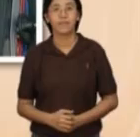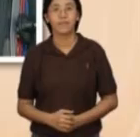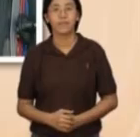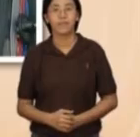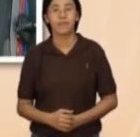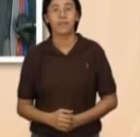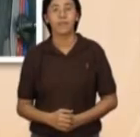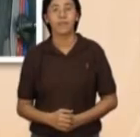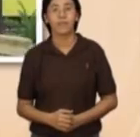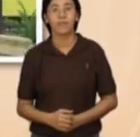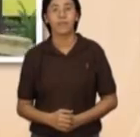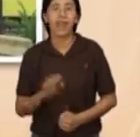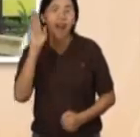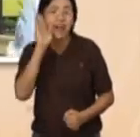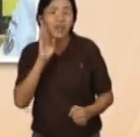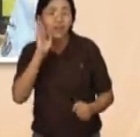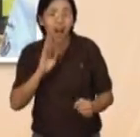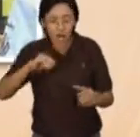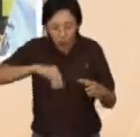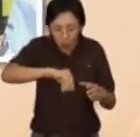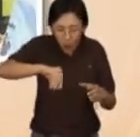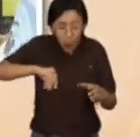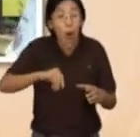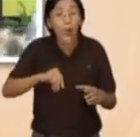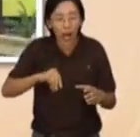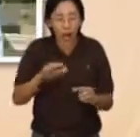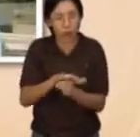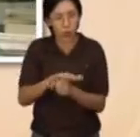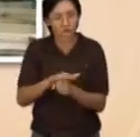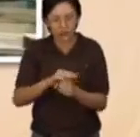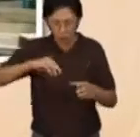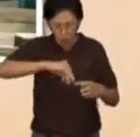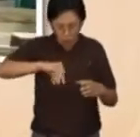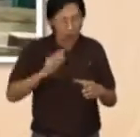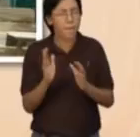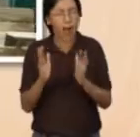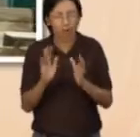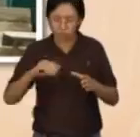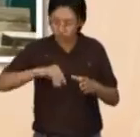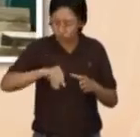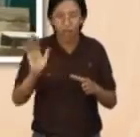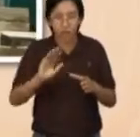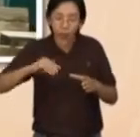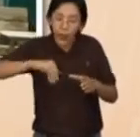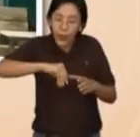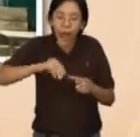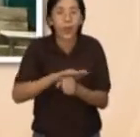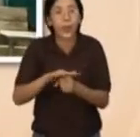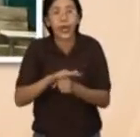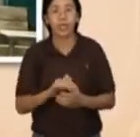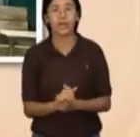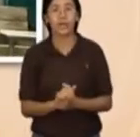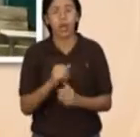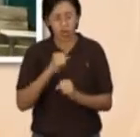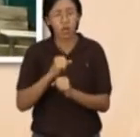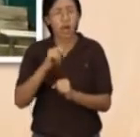อย่างตัวตั้งฉายเราใส่เยอะไหมคะอาจารย ์ใส่เล็กน้อยฮะเราไม่ใส่เยอะมาก ื้อมาจากตลาดต้องล้างน้ำ ต้องล้างให้ส